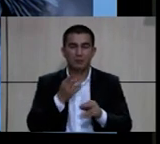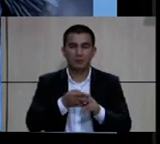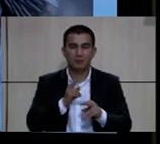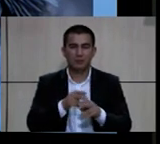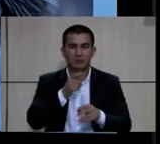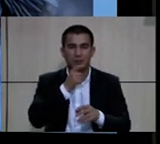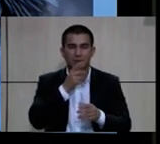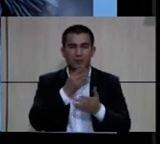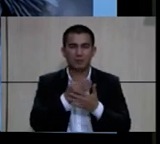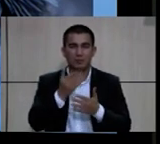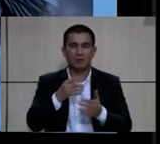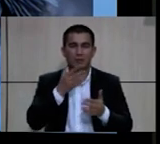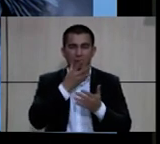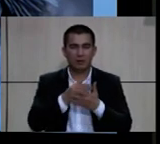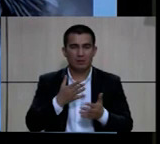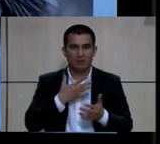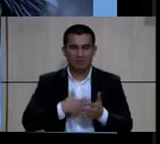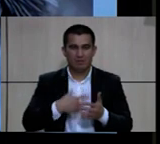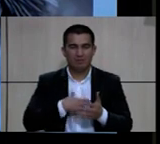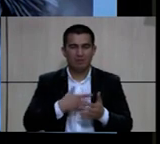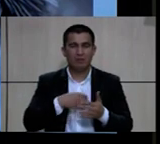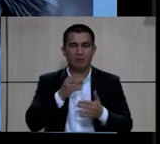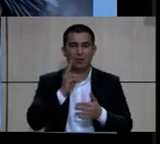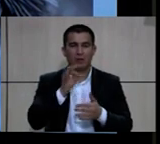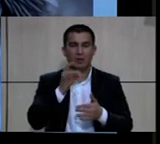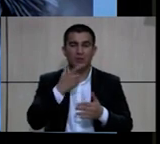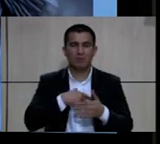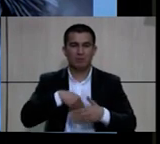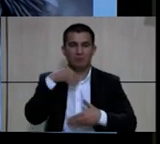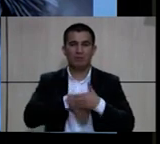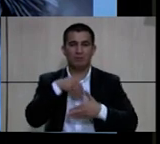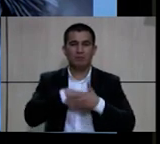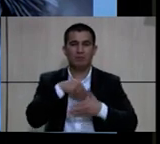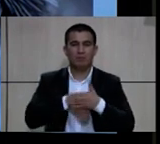tuxumini qorin xaltachasida olib yuradi.